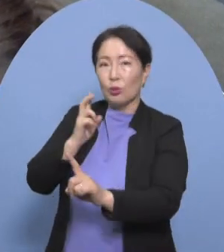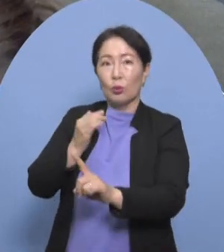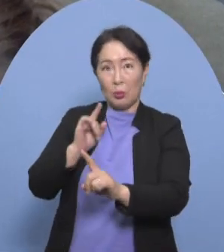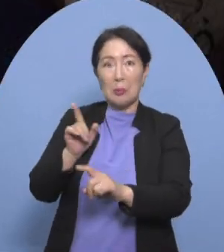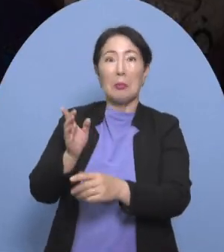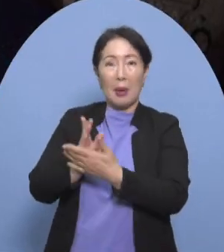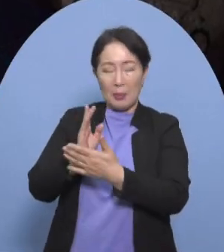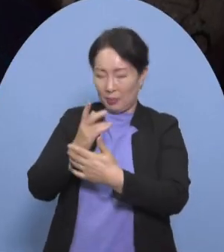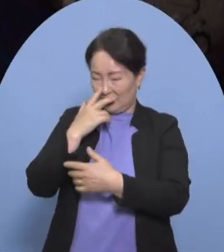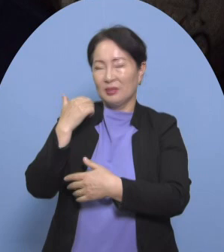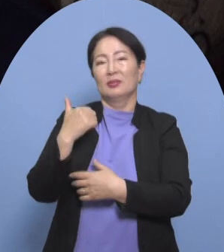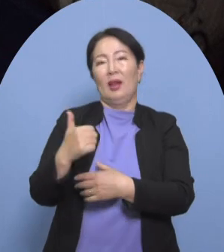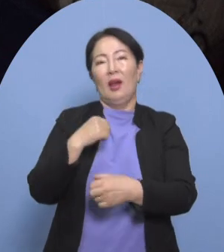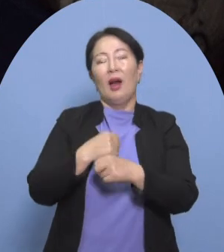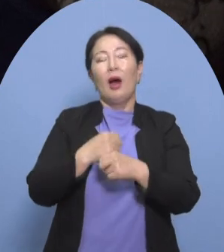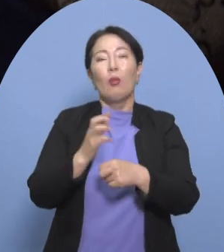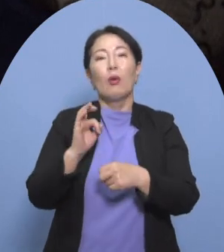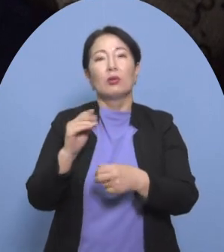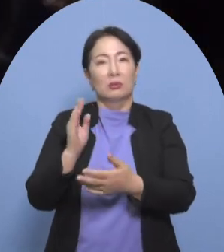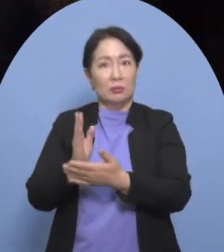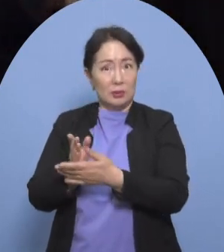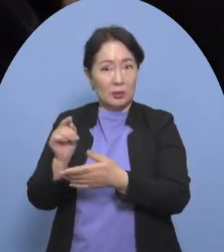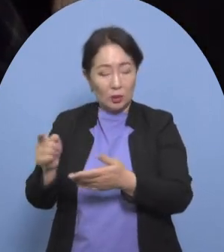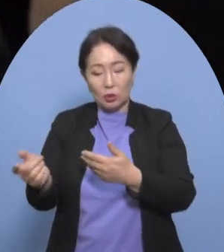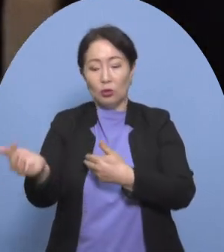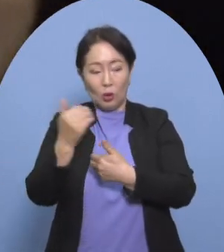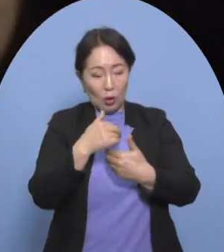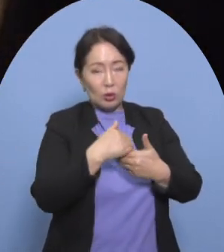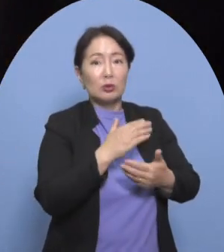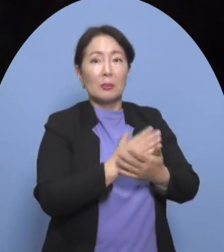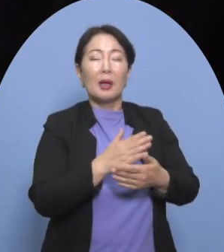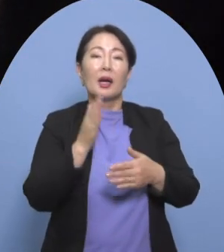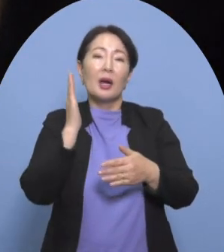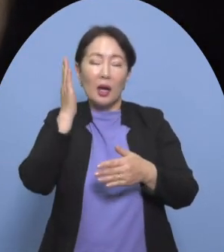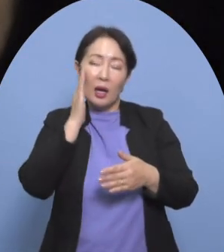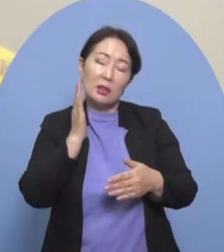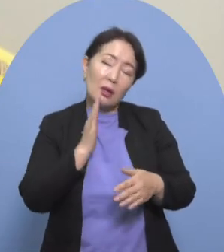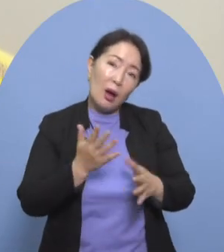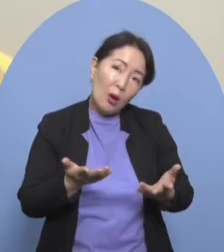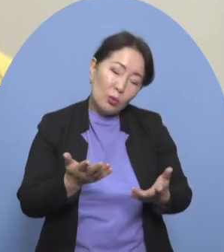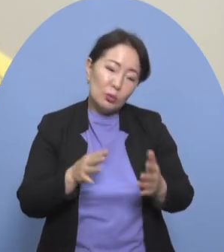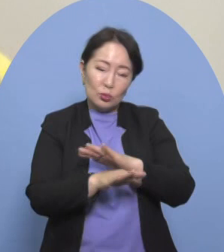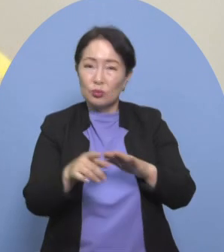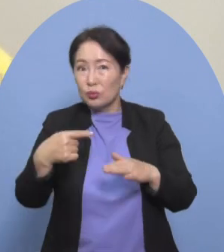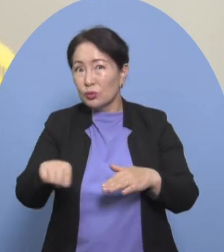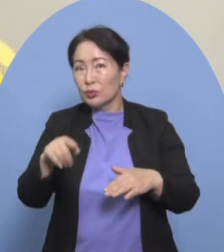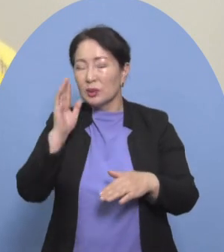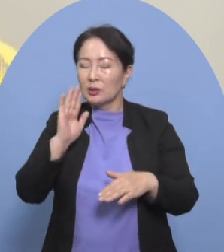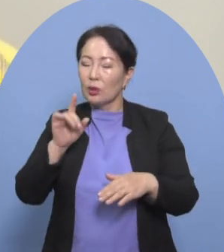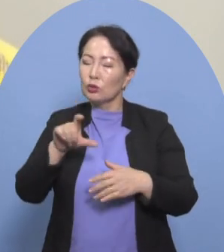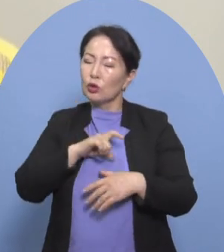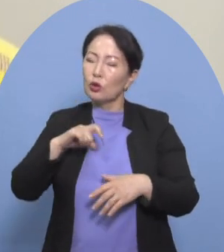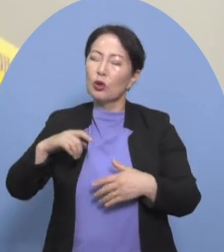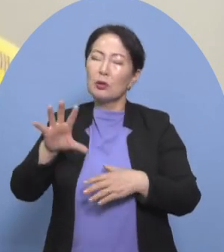бол маш их саашаалтай юм үйл ажиллагаа болж байна. За энд одоо хамрагддаг ээж аауд ялангуяа хүүхдүүдийн ээж аауд маань өөртөө бас